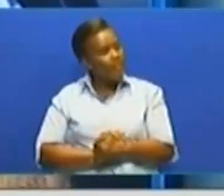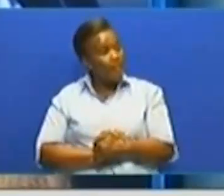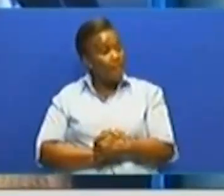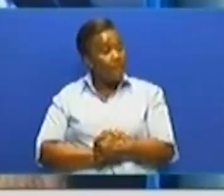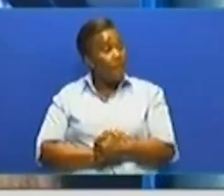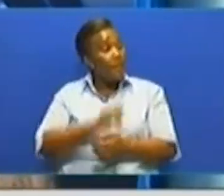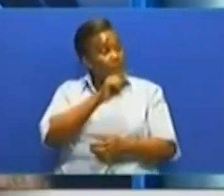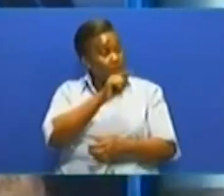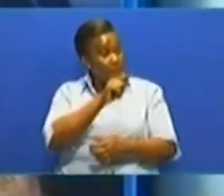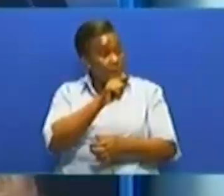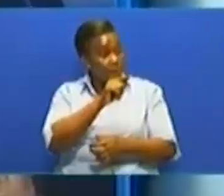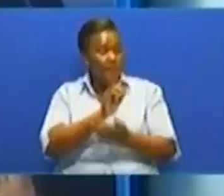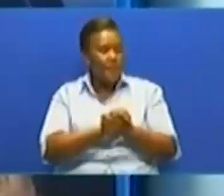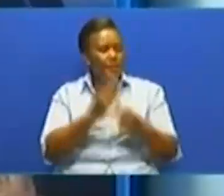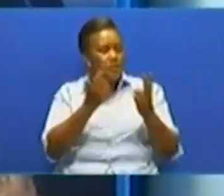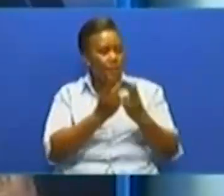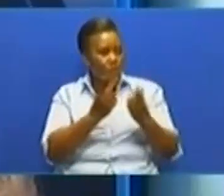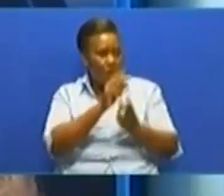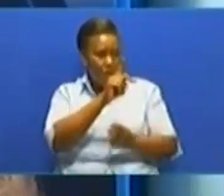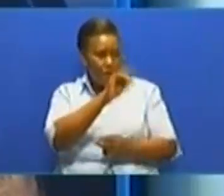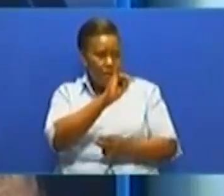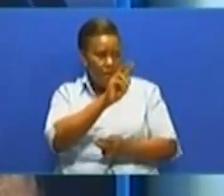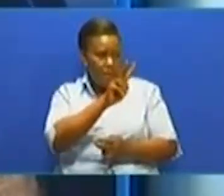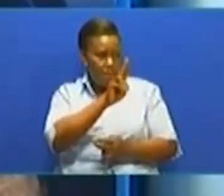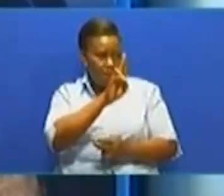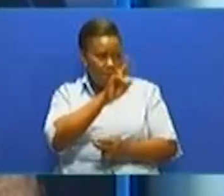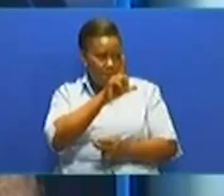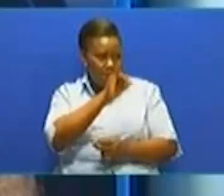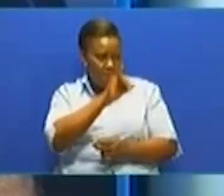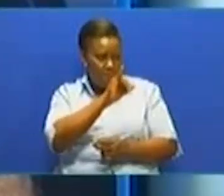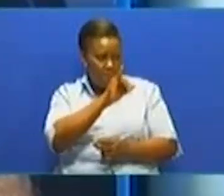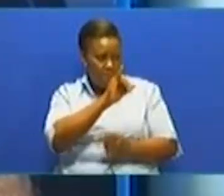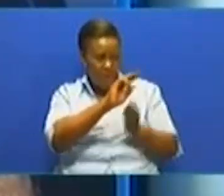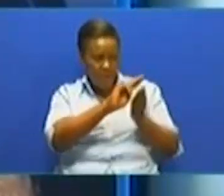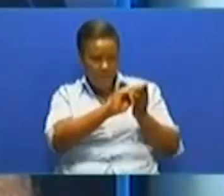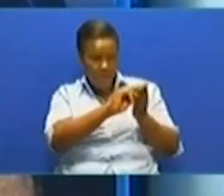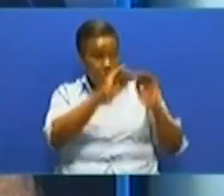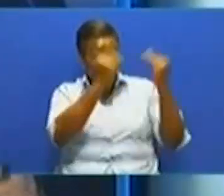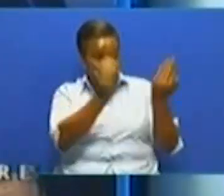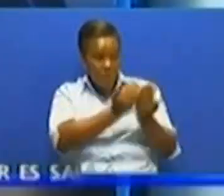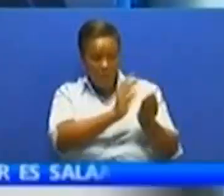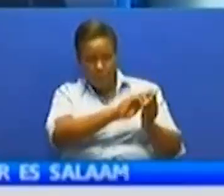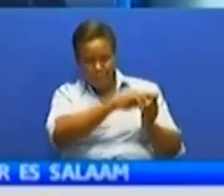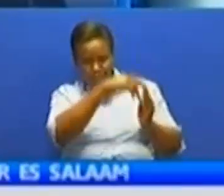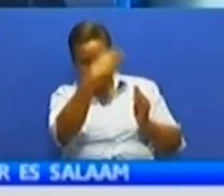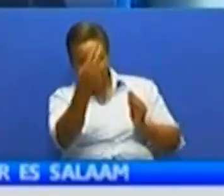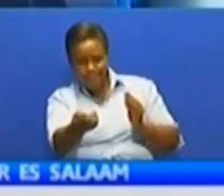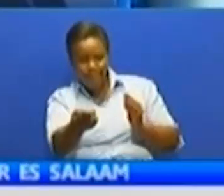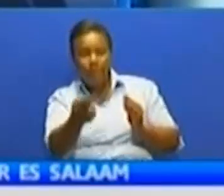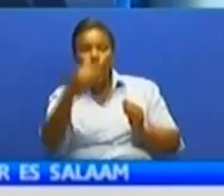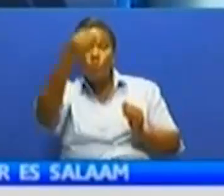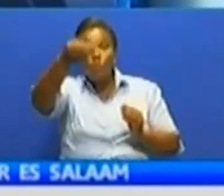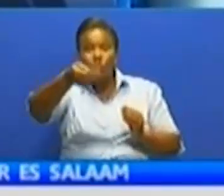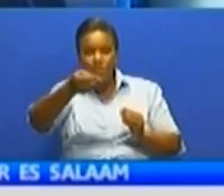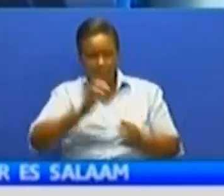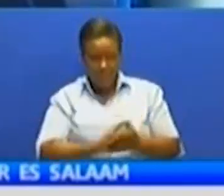kivuli kuangukia, kivuli cha dunia kuangukia mwezini. Mwanga wa jua